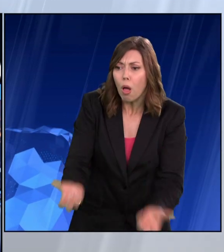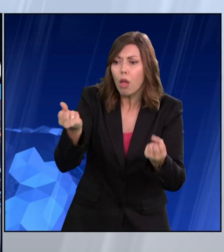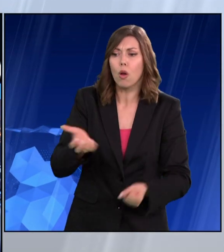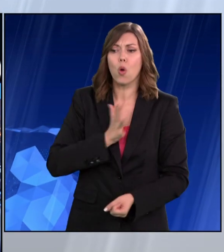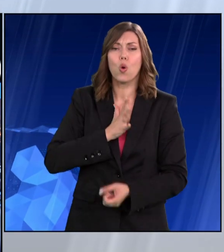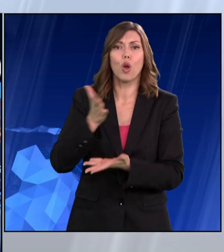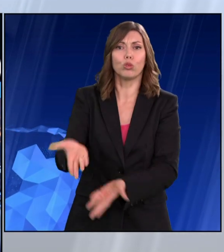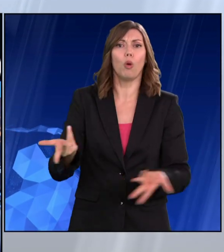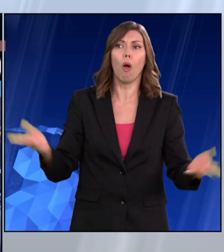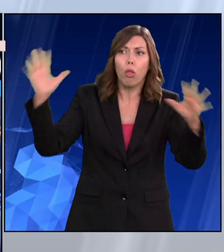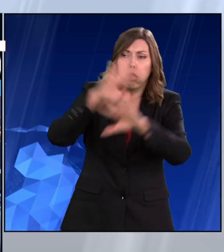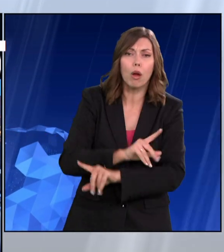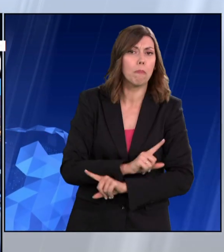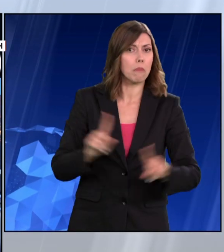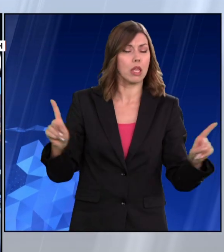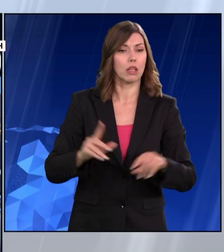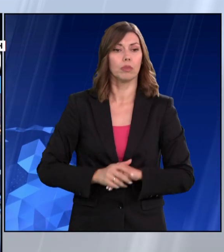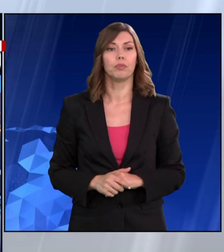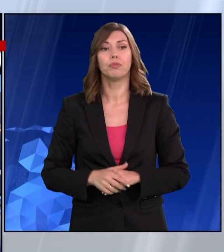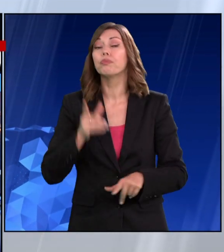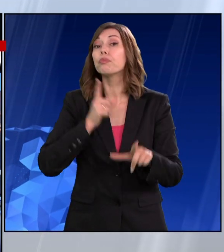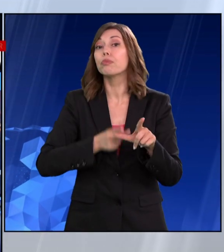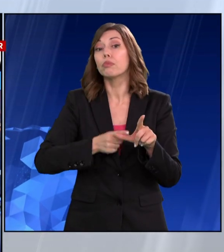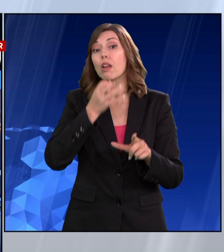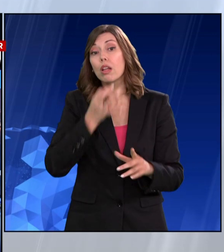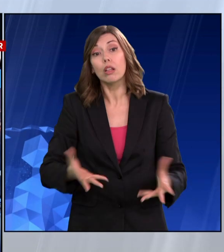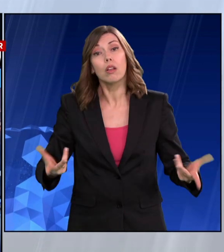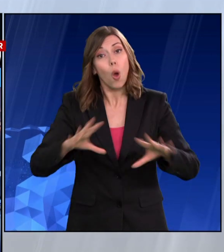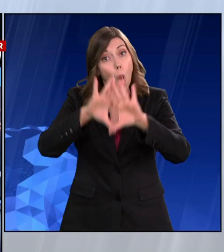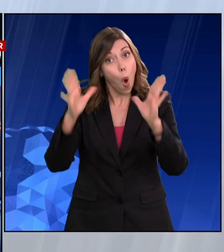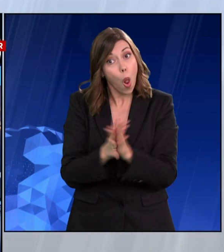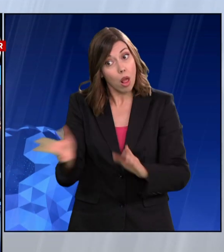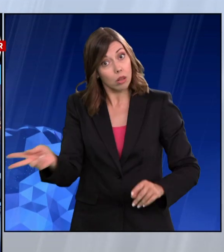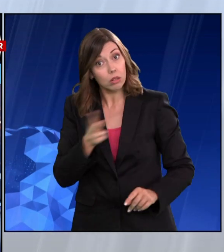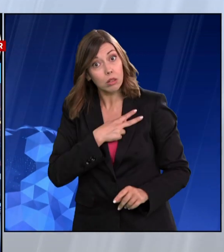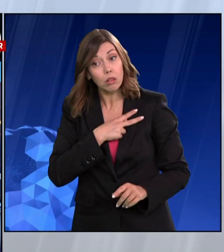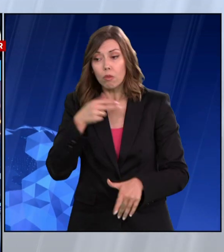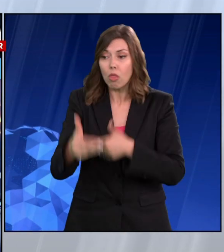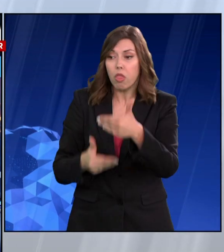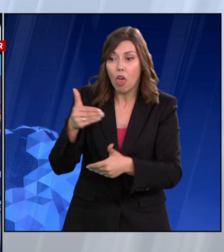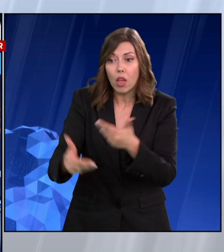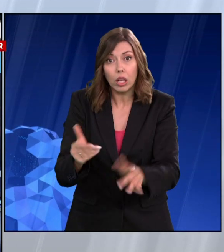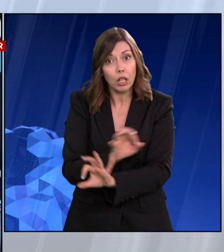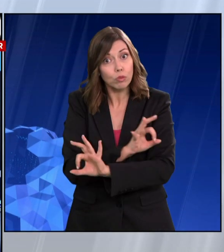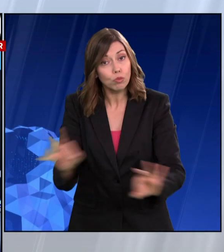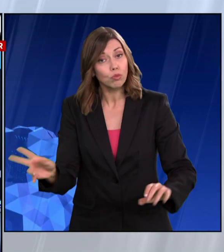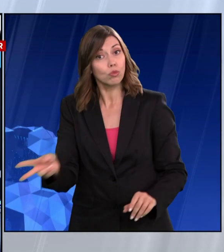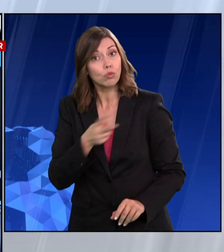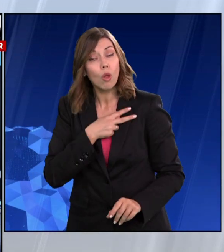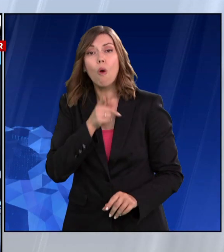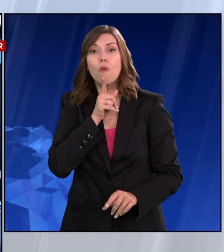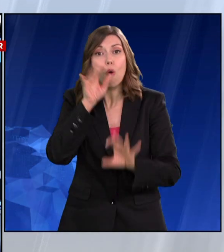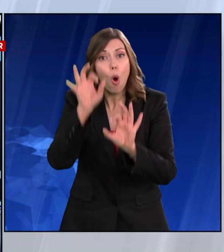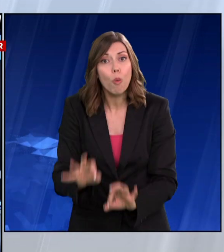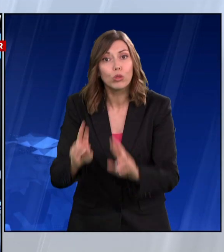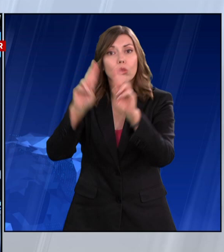Έγιναν όλες οι απαραίτητες, οι κατάλληλες κινήσεις με βάση τη Διεθνή Σύμβαση για την